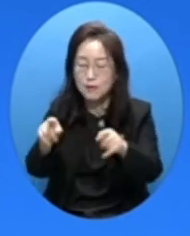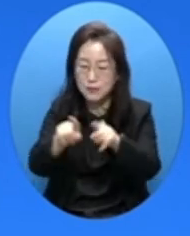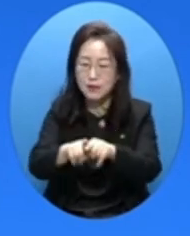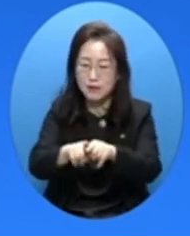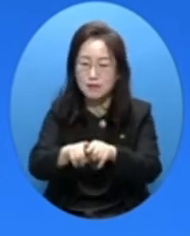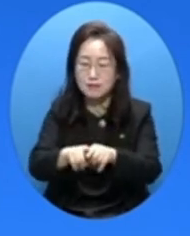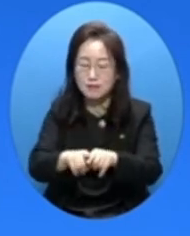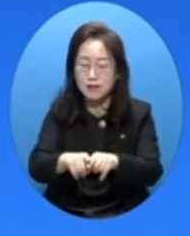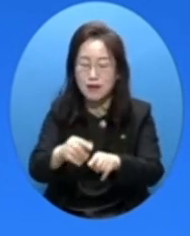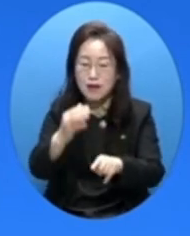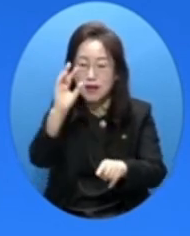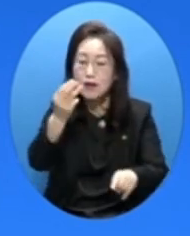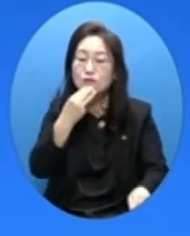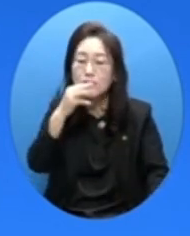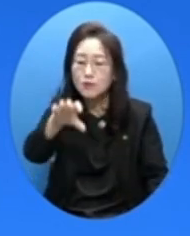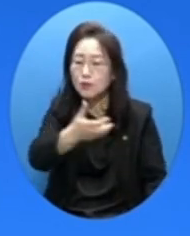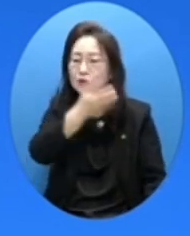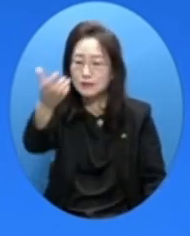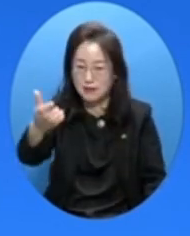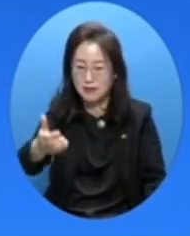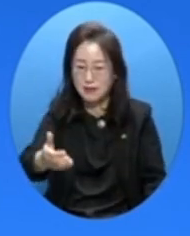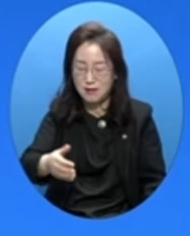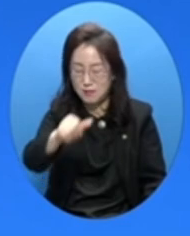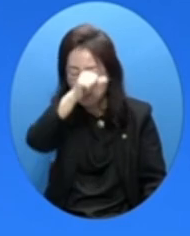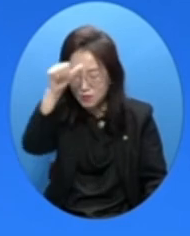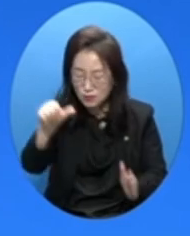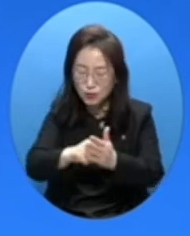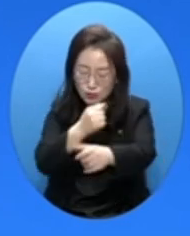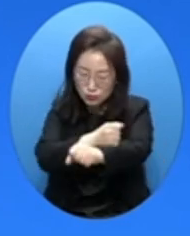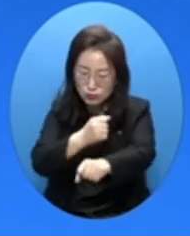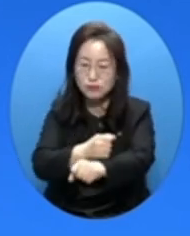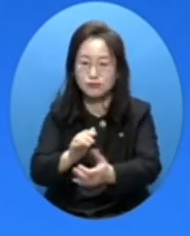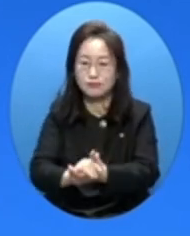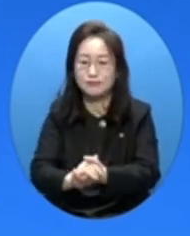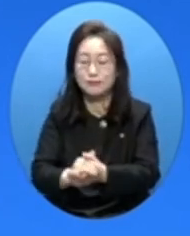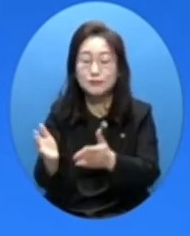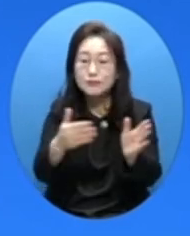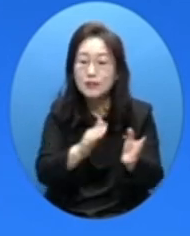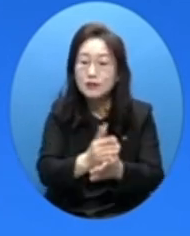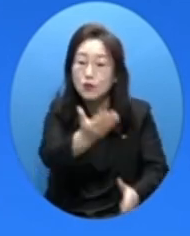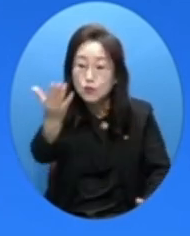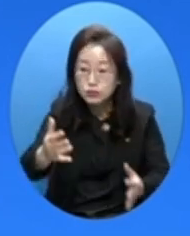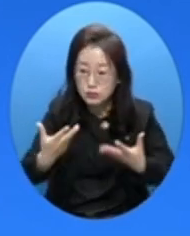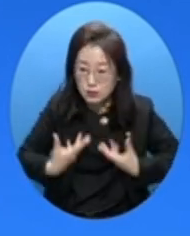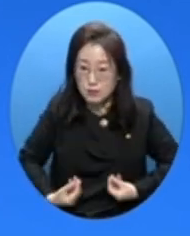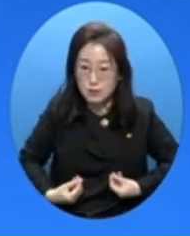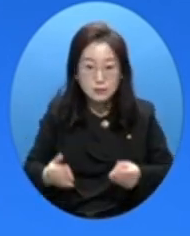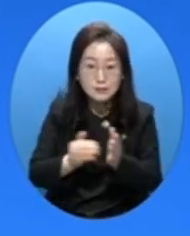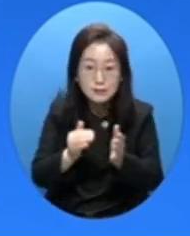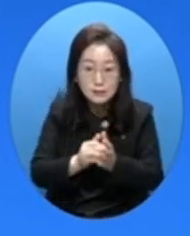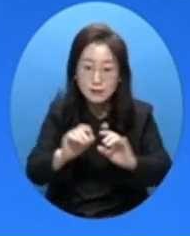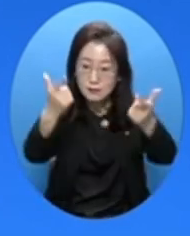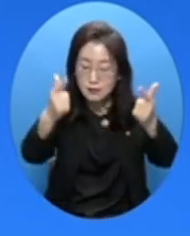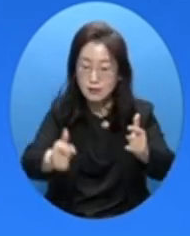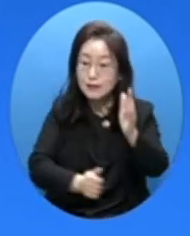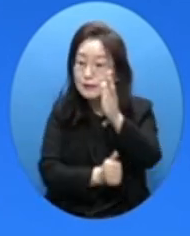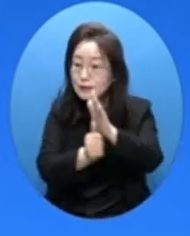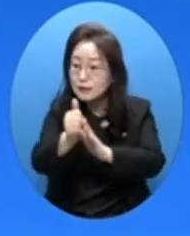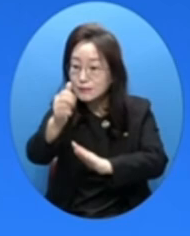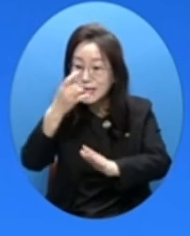세상을 마쳤습니다. 삶을 마쳤습니다. 여러분 절망은 절망으로 끝나는 것이 아닙니다. 절망은 희망의